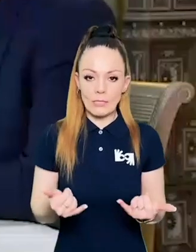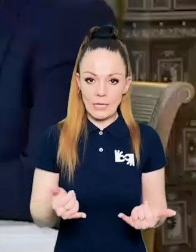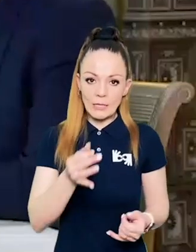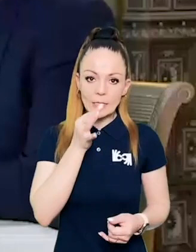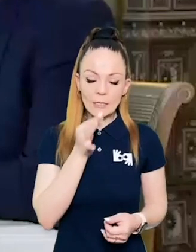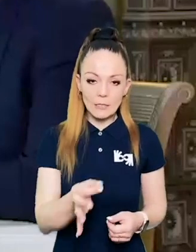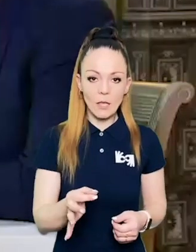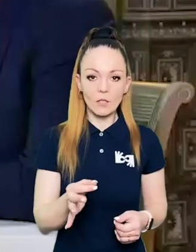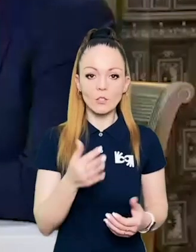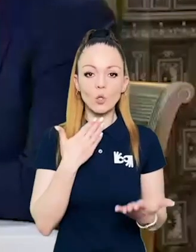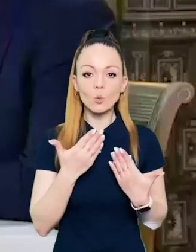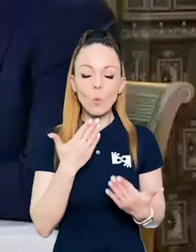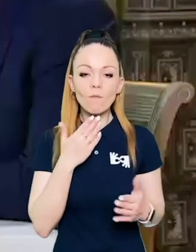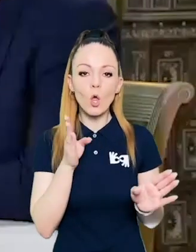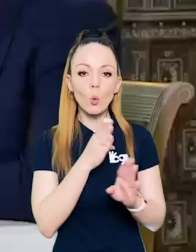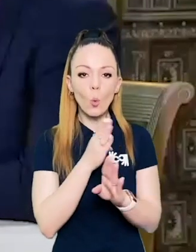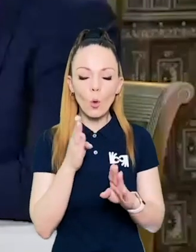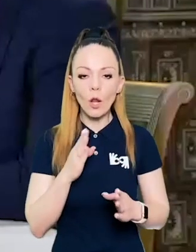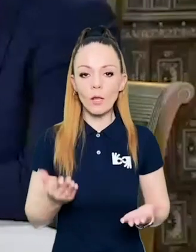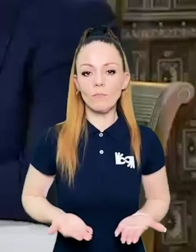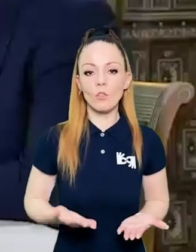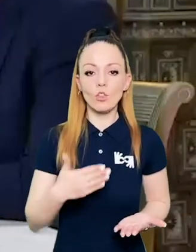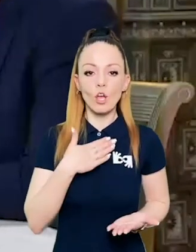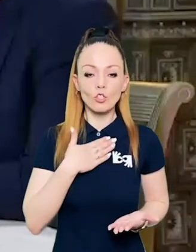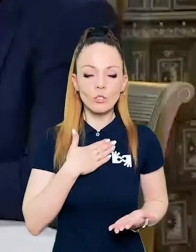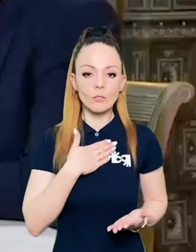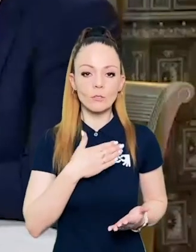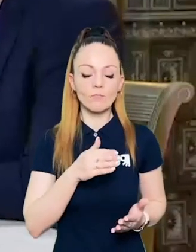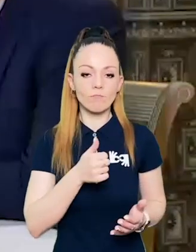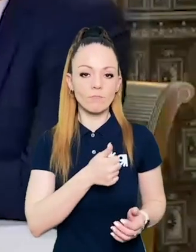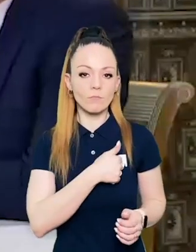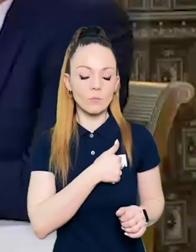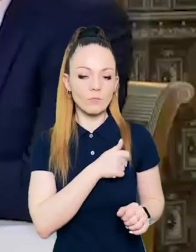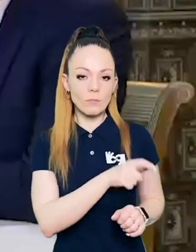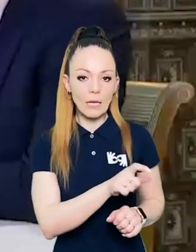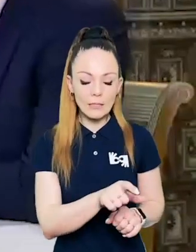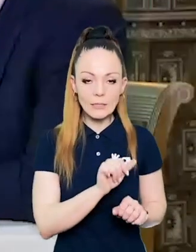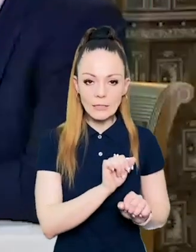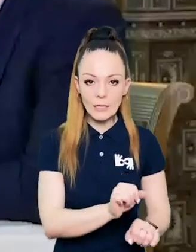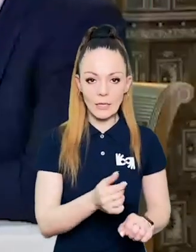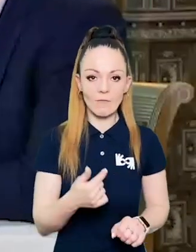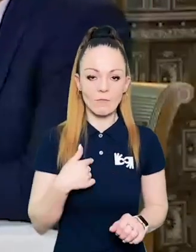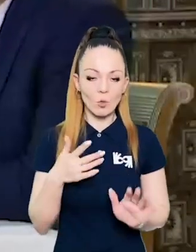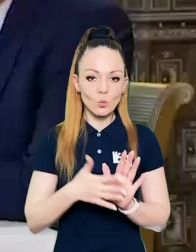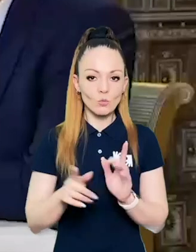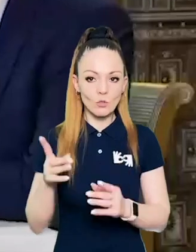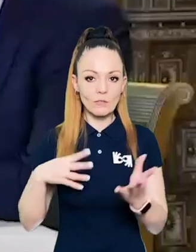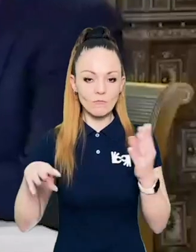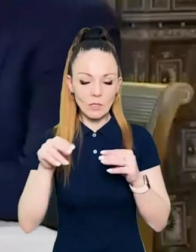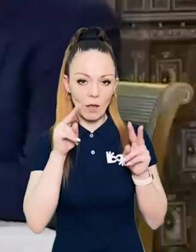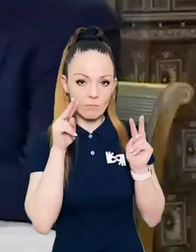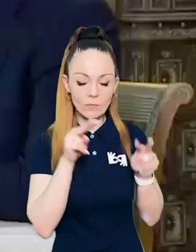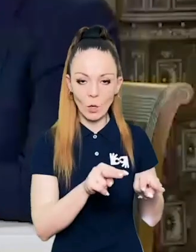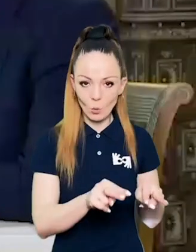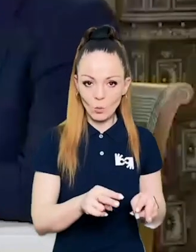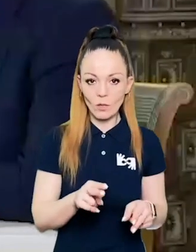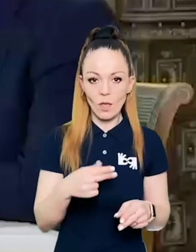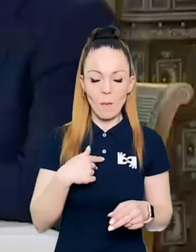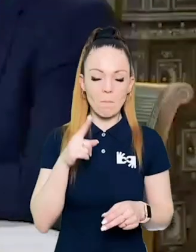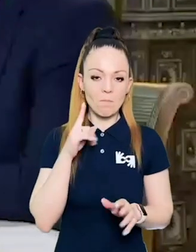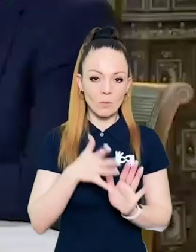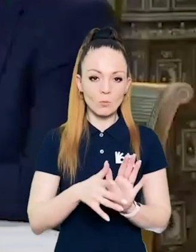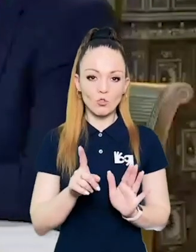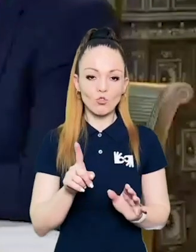можна зараз сказати стосовно долі наших захисників, тому що це точка, за якою всі слідкують. Я розумію, що багато не можна з